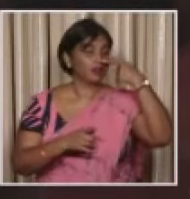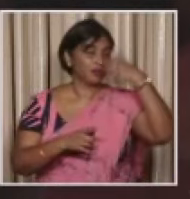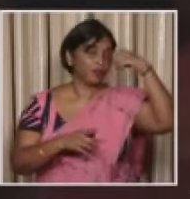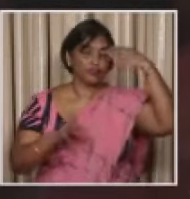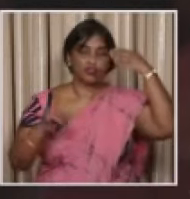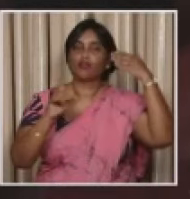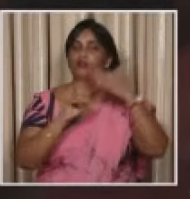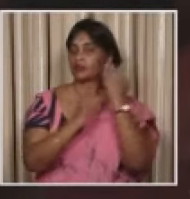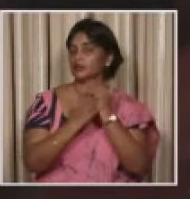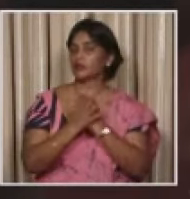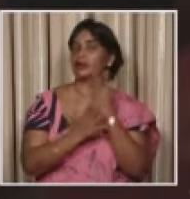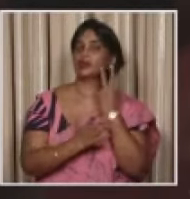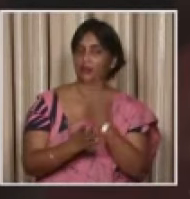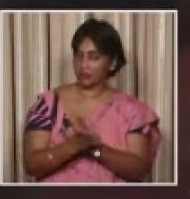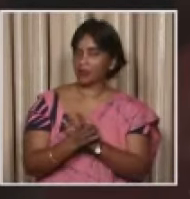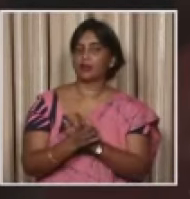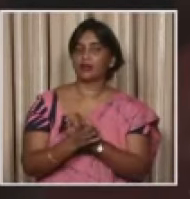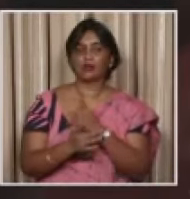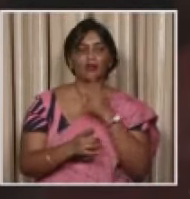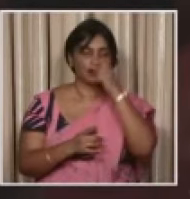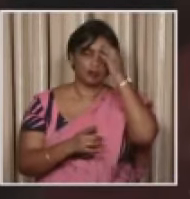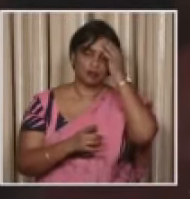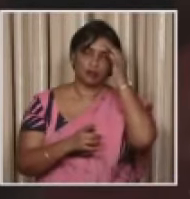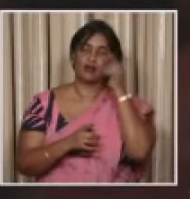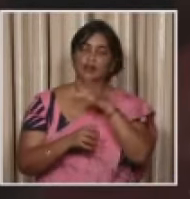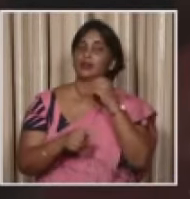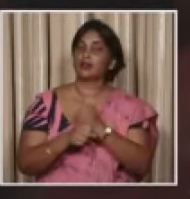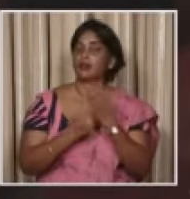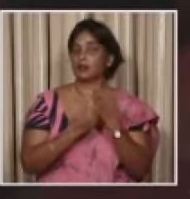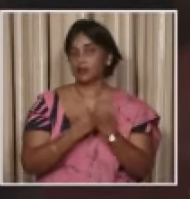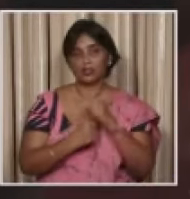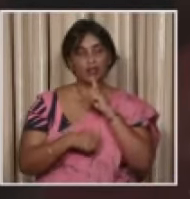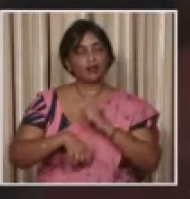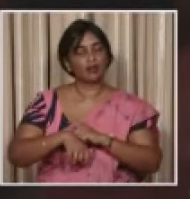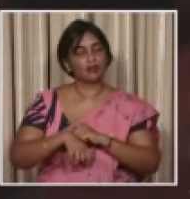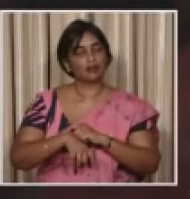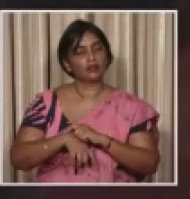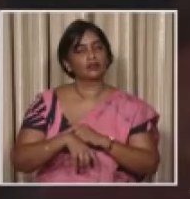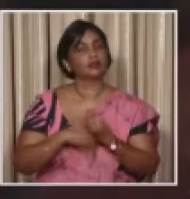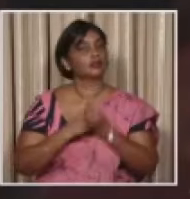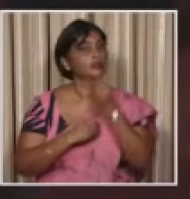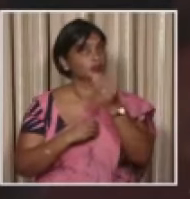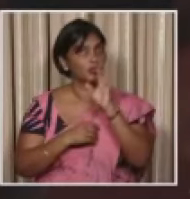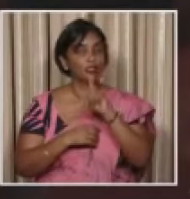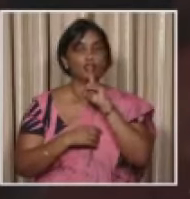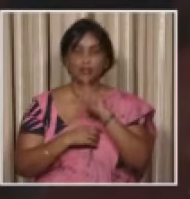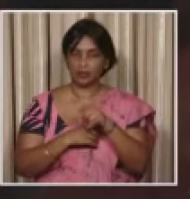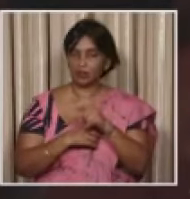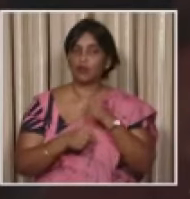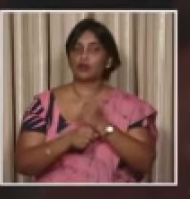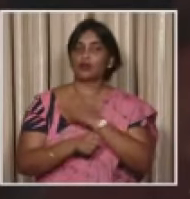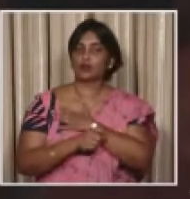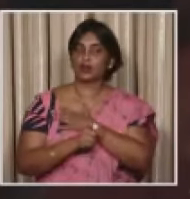පිළිබඳ ඉදිරිපත් කරපු දෙකම එකක් මෙතුමන්ලාට රජේ බාර ගන්න කියලා අවස්ථාව ඉදිරිපත් වෙන්න කියලා ඉල්ලුවම